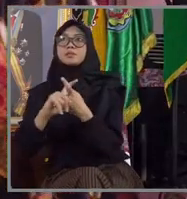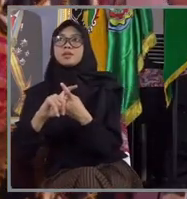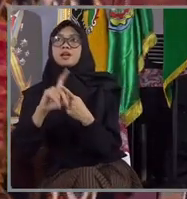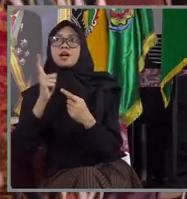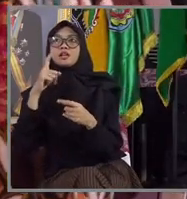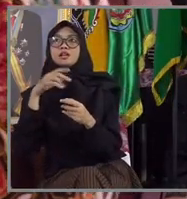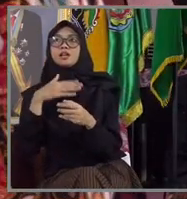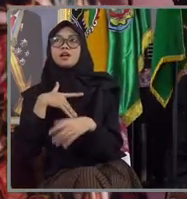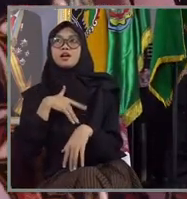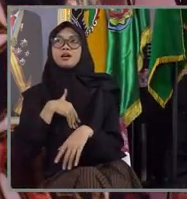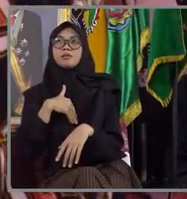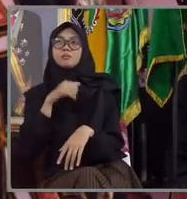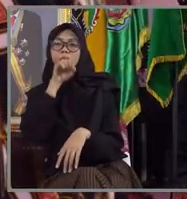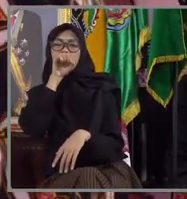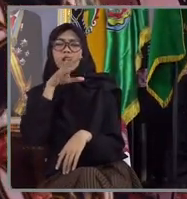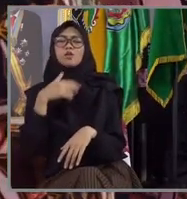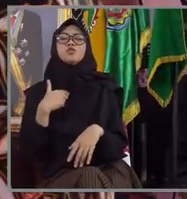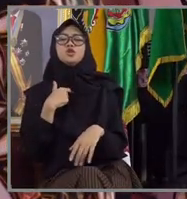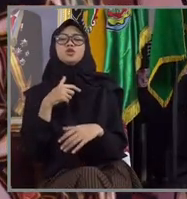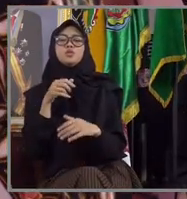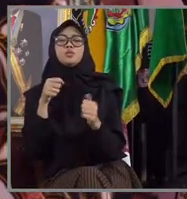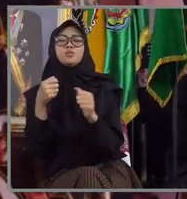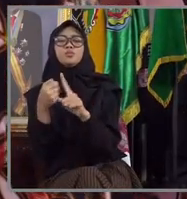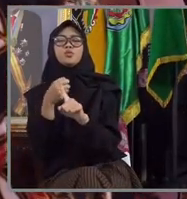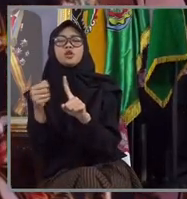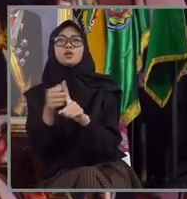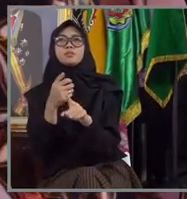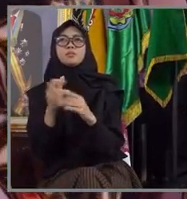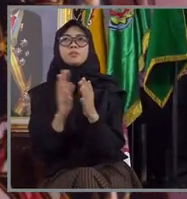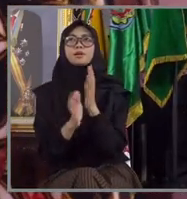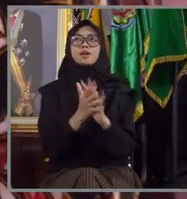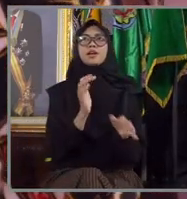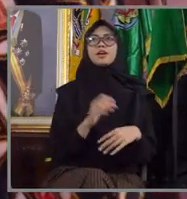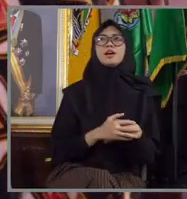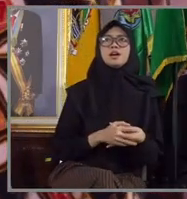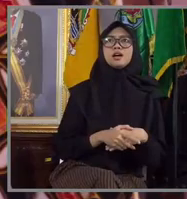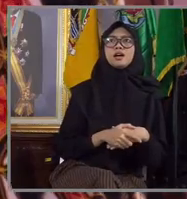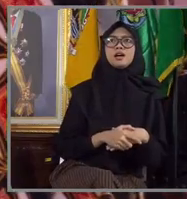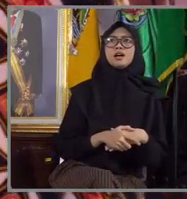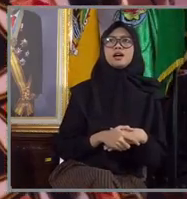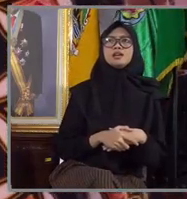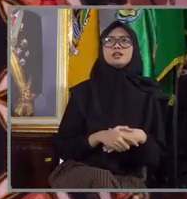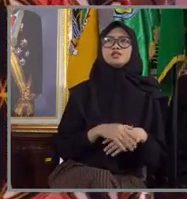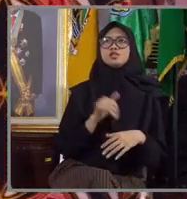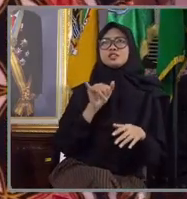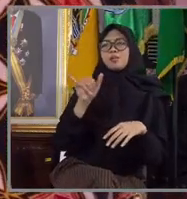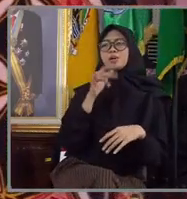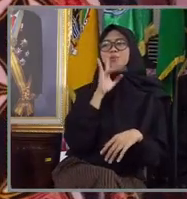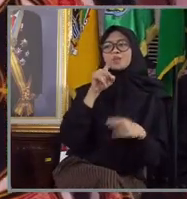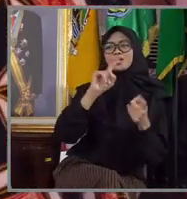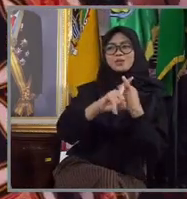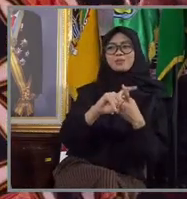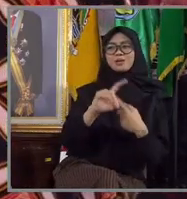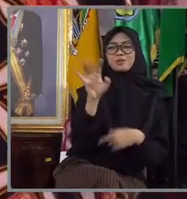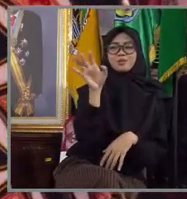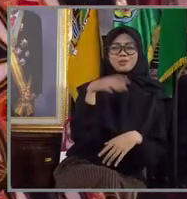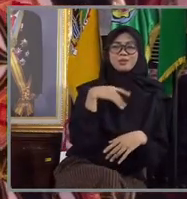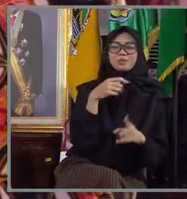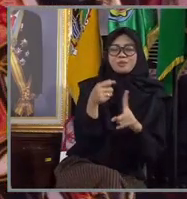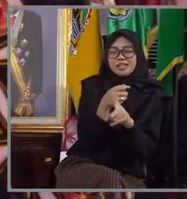juga pernah Ya mungkin Oh kamu juga sama kayak gitu makanya